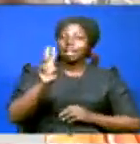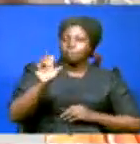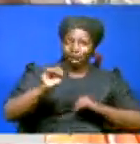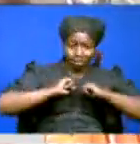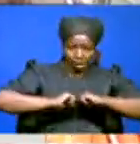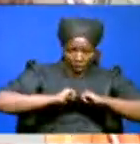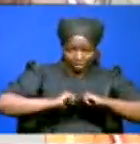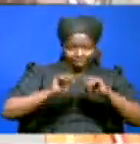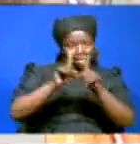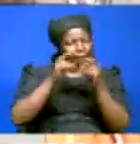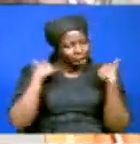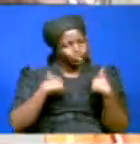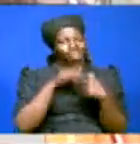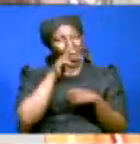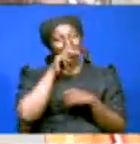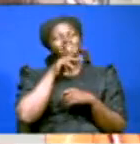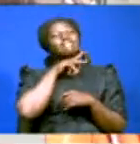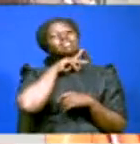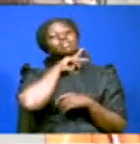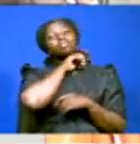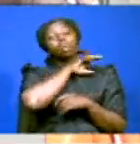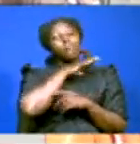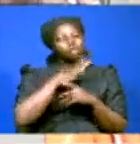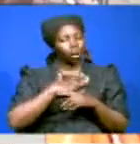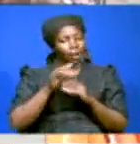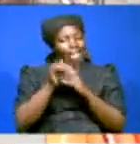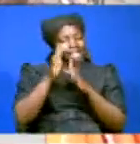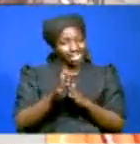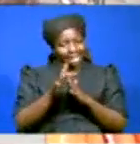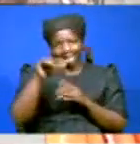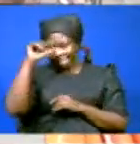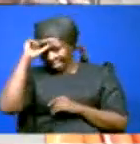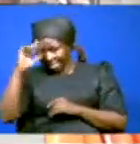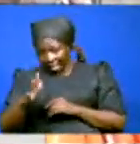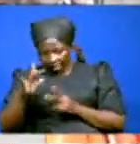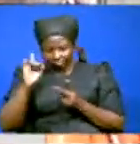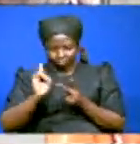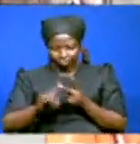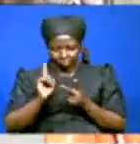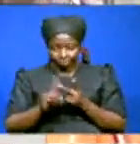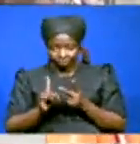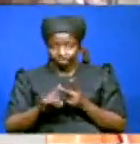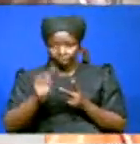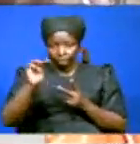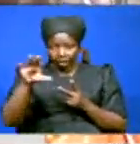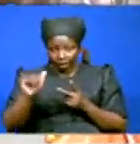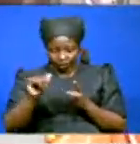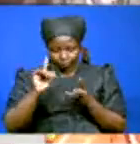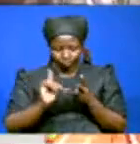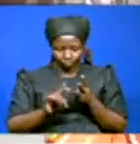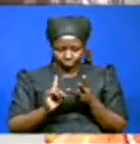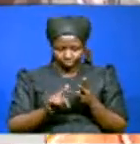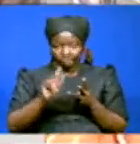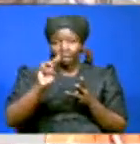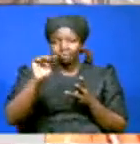nalilia kiongozi yetu kama governor, kama MCA, kama